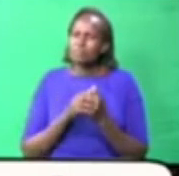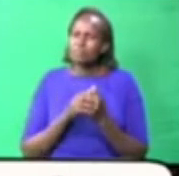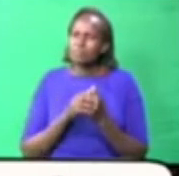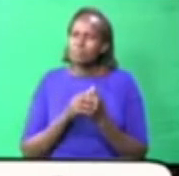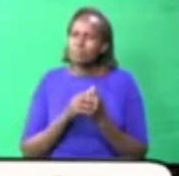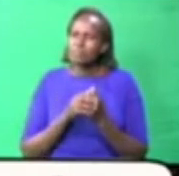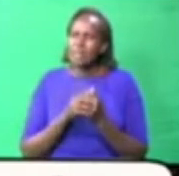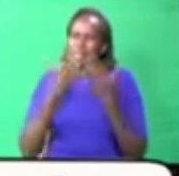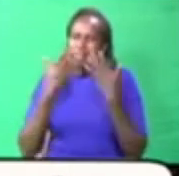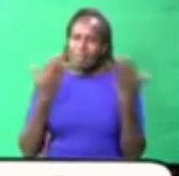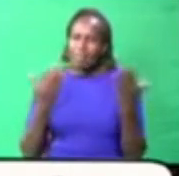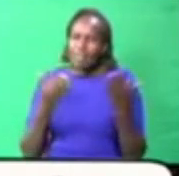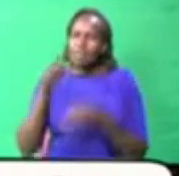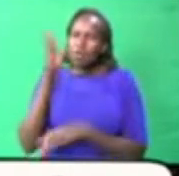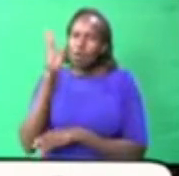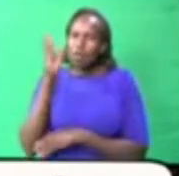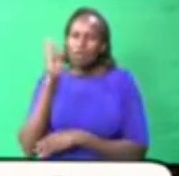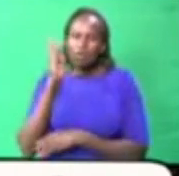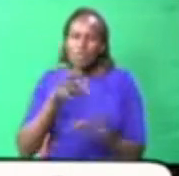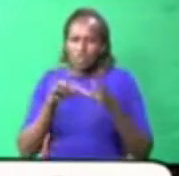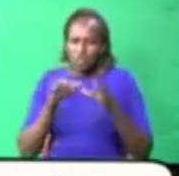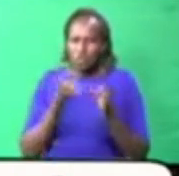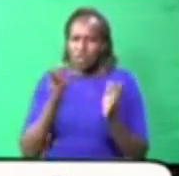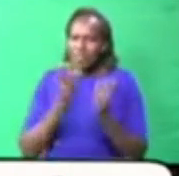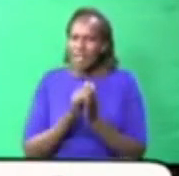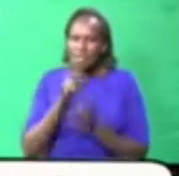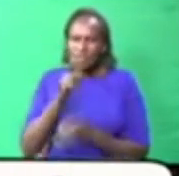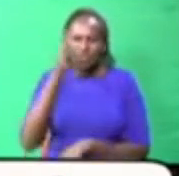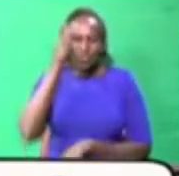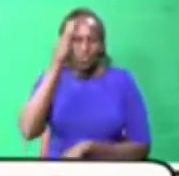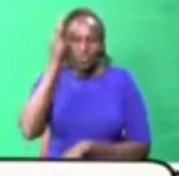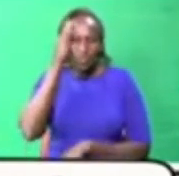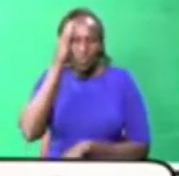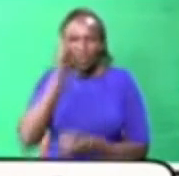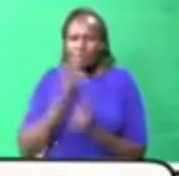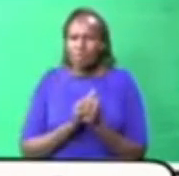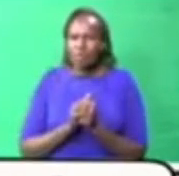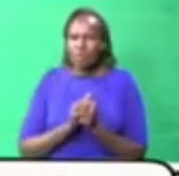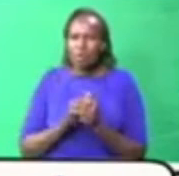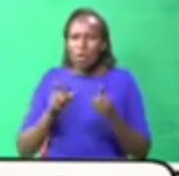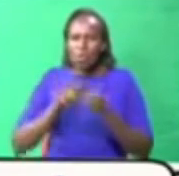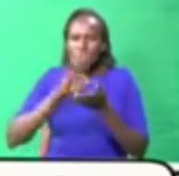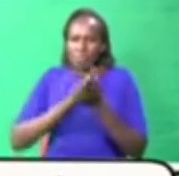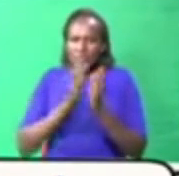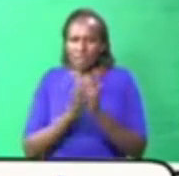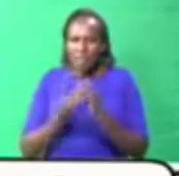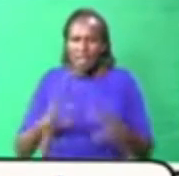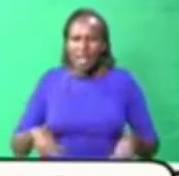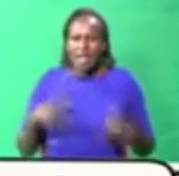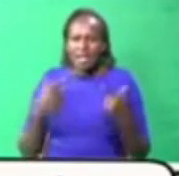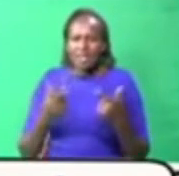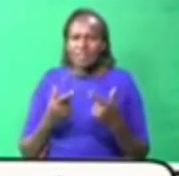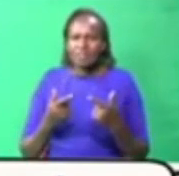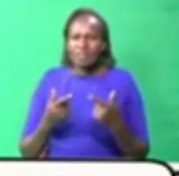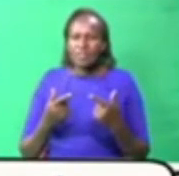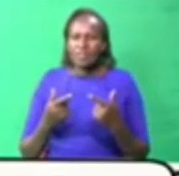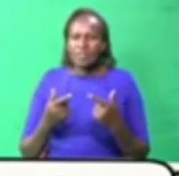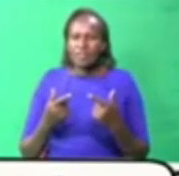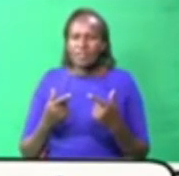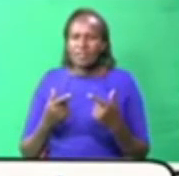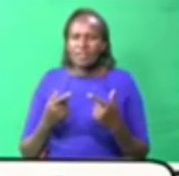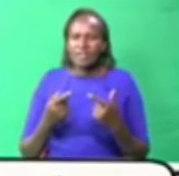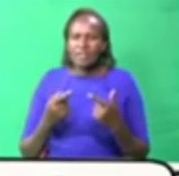There is something that God will do that you can identify with, and it will be a living and a